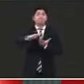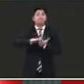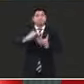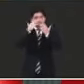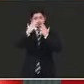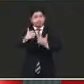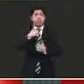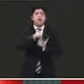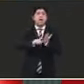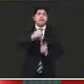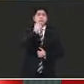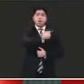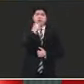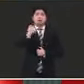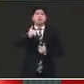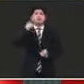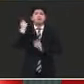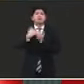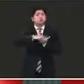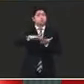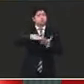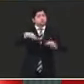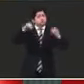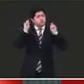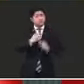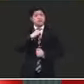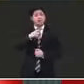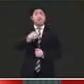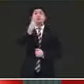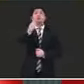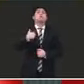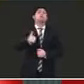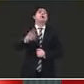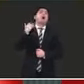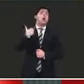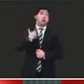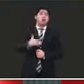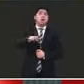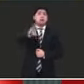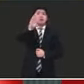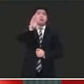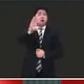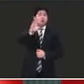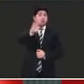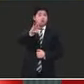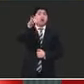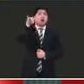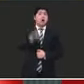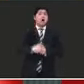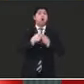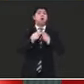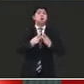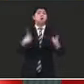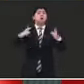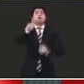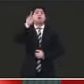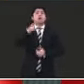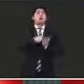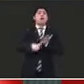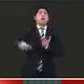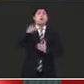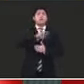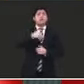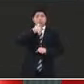birer birer atıyoruz bununla kalmıyoruz demokrasi hak ve özgürlükler konusunda